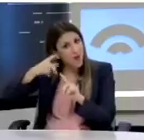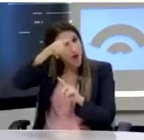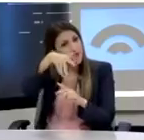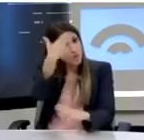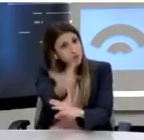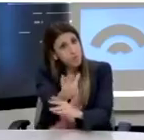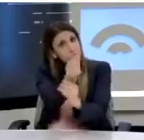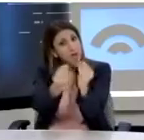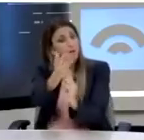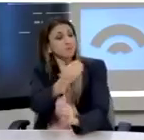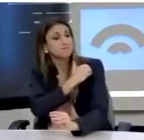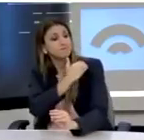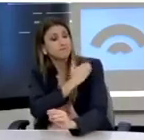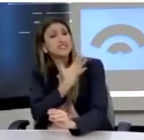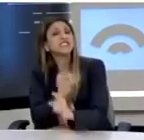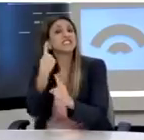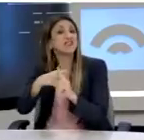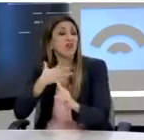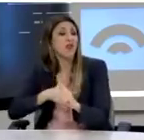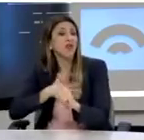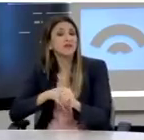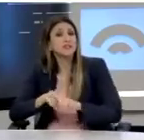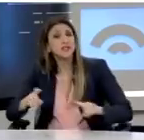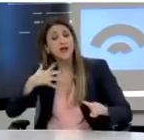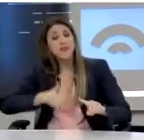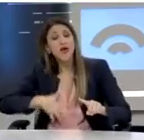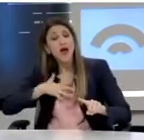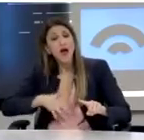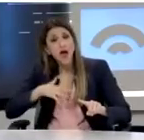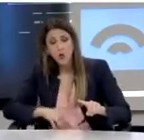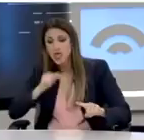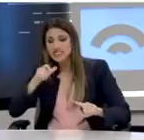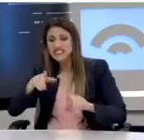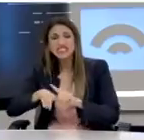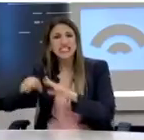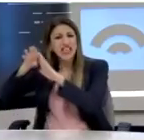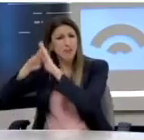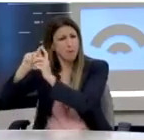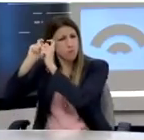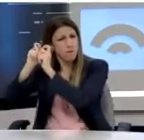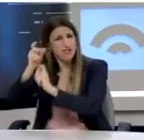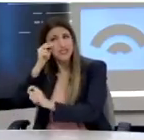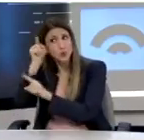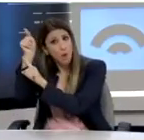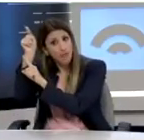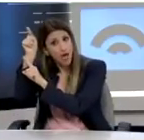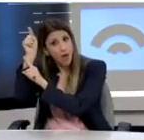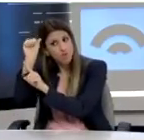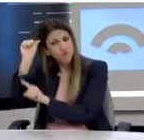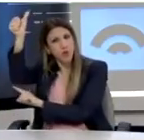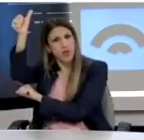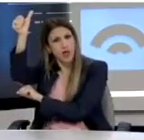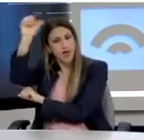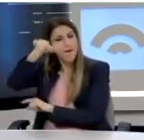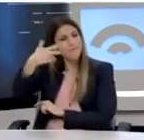άλλο τον πήχη. Έβαλε μία ακόμα προϋπόθεση. Να ολοκληρωθεί η συνταγματική αναθεώρηση στη γείτονα πριν